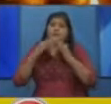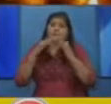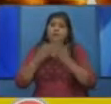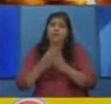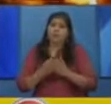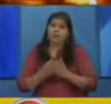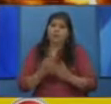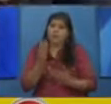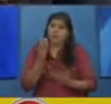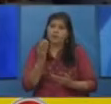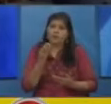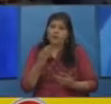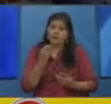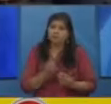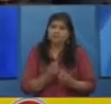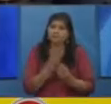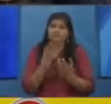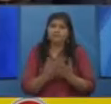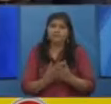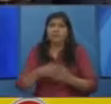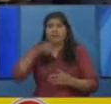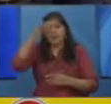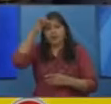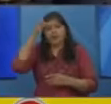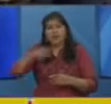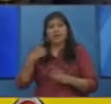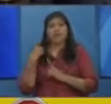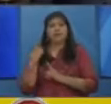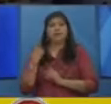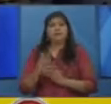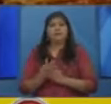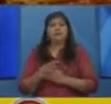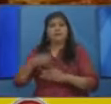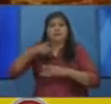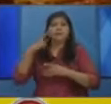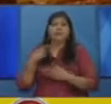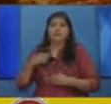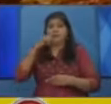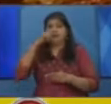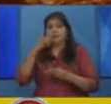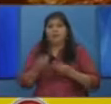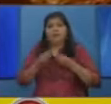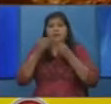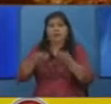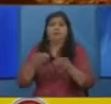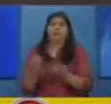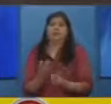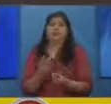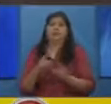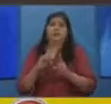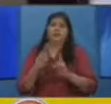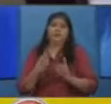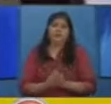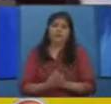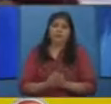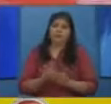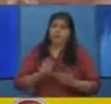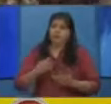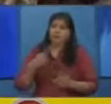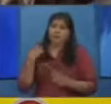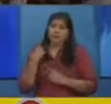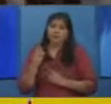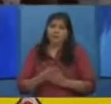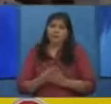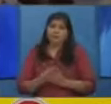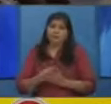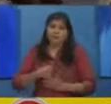एक दिया भारत माता के इन वीर बेटे बेटियों के सम्मान में भी जलाना है। मैं अपने वीर जवानों